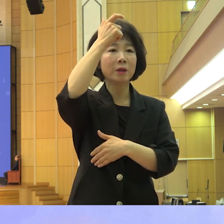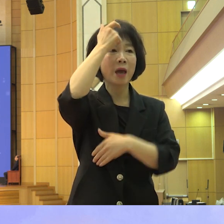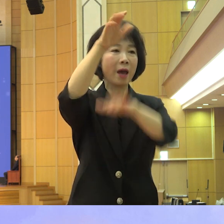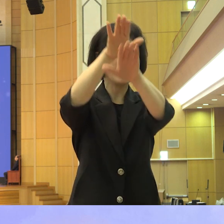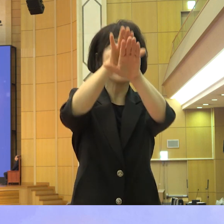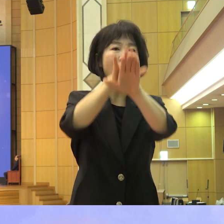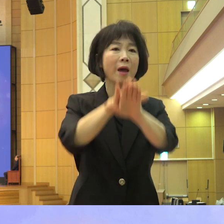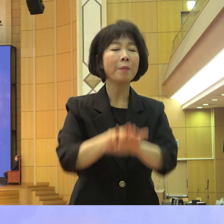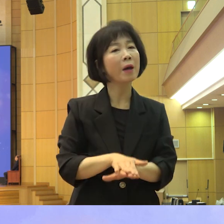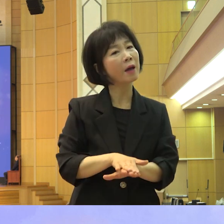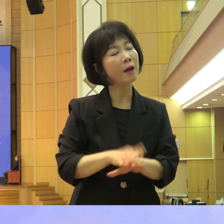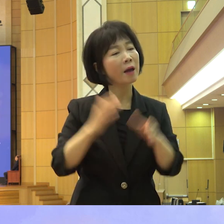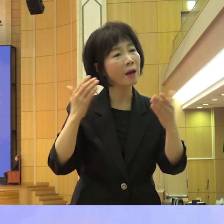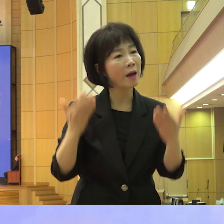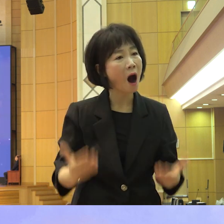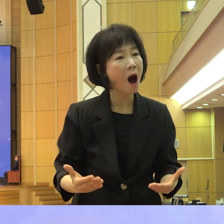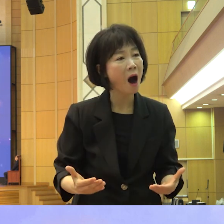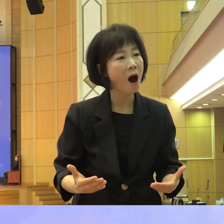하나님을